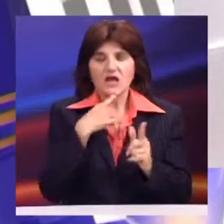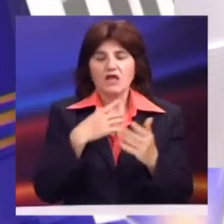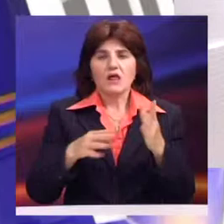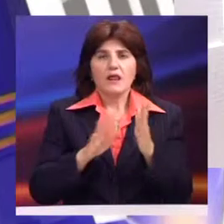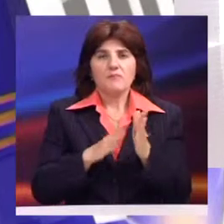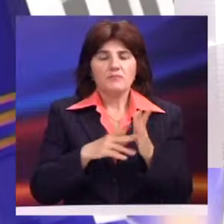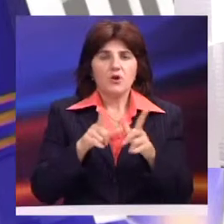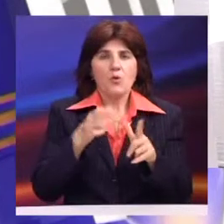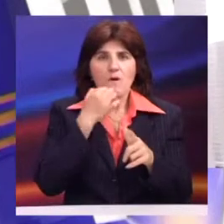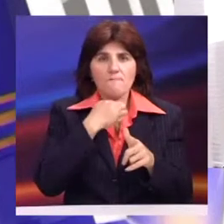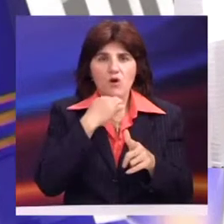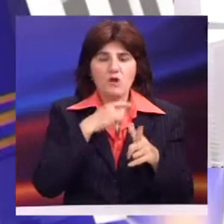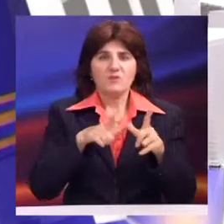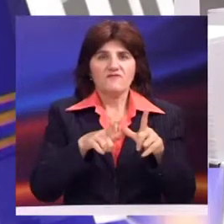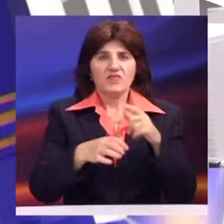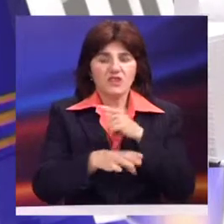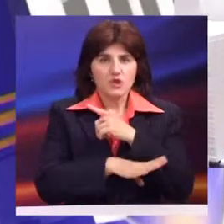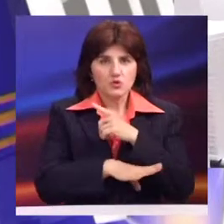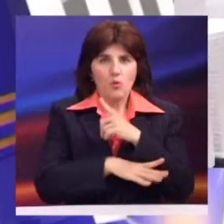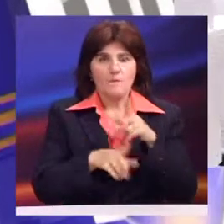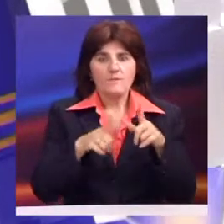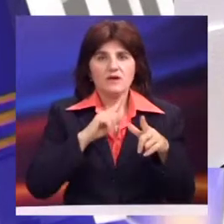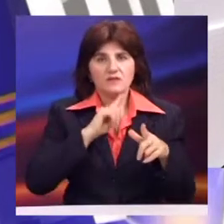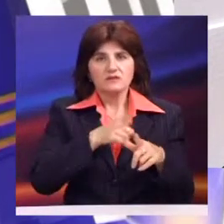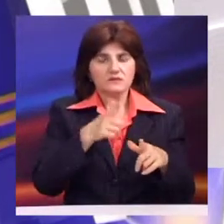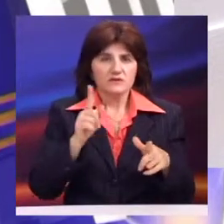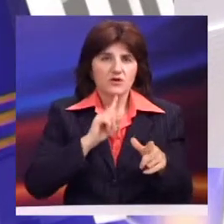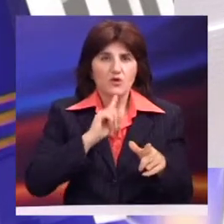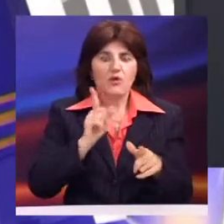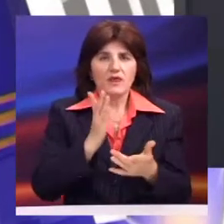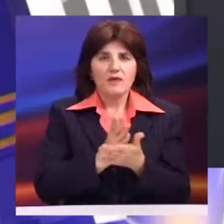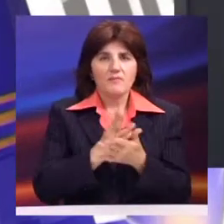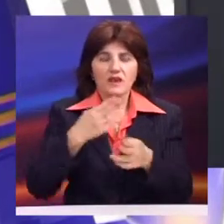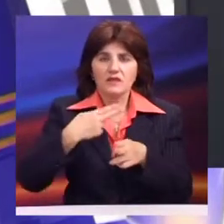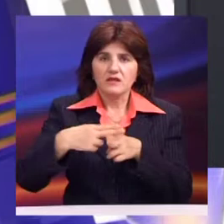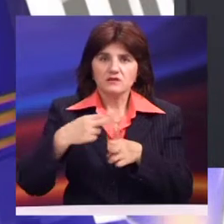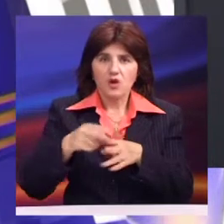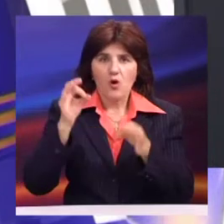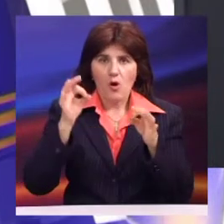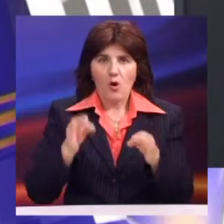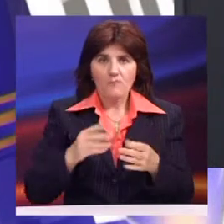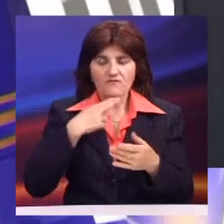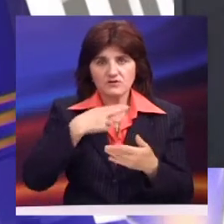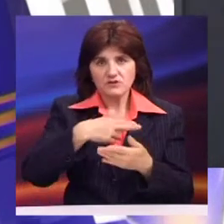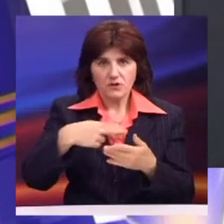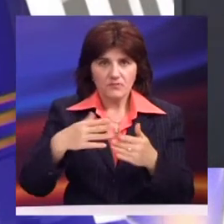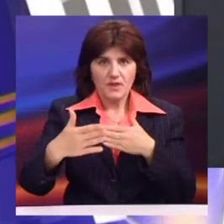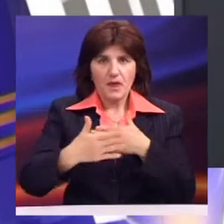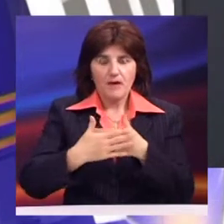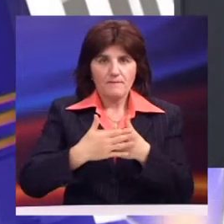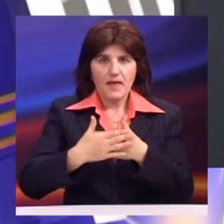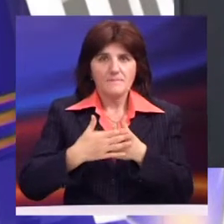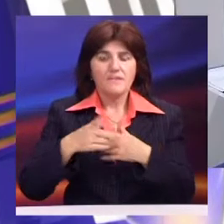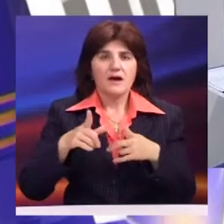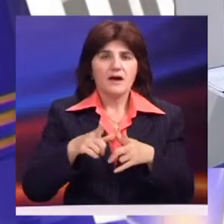poljoprivrede, šumarstva i ribarstva, kao i oni poslodavci koji nisu izmirili neku od svojih ranijih ugovornih obaveza, kako prema